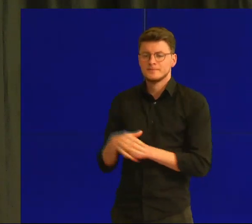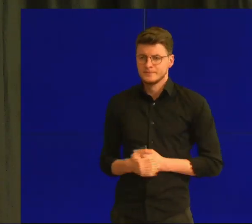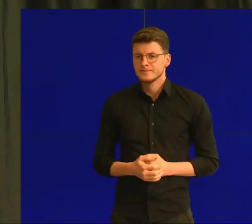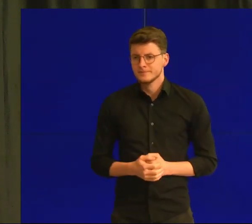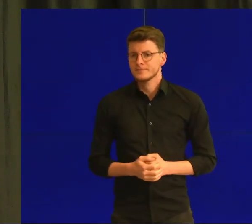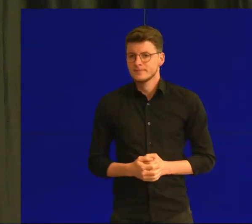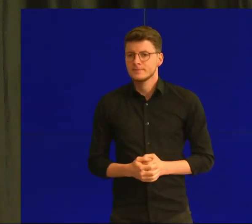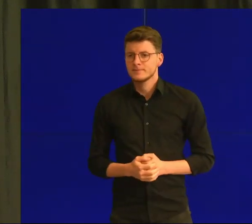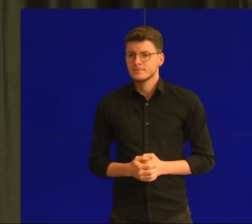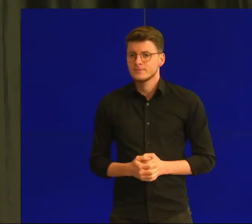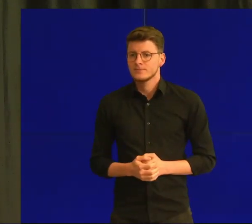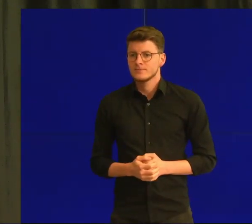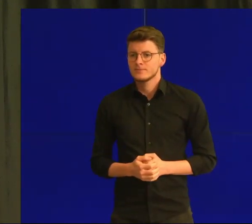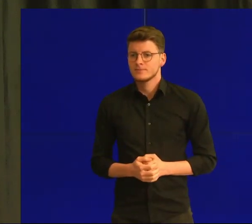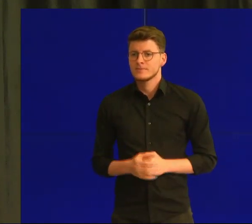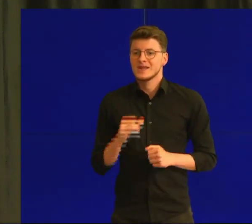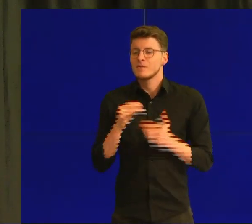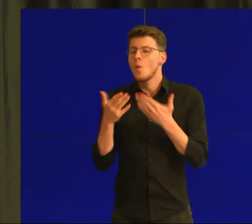brink's